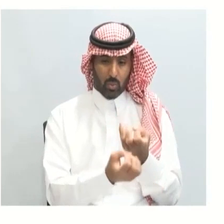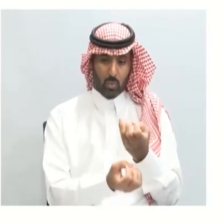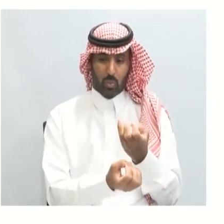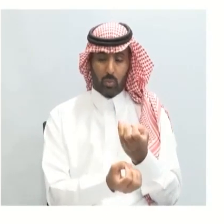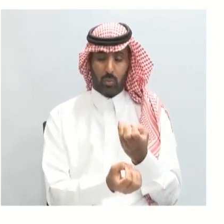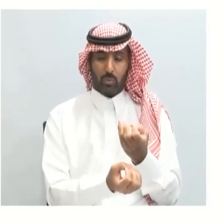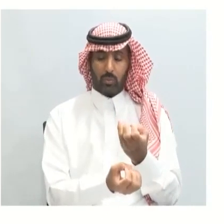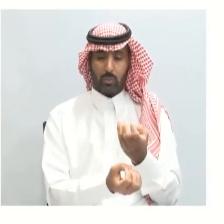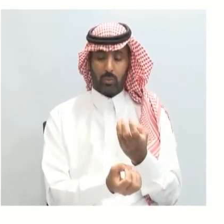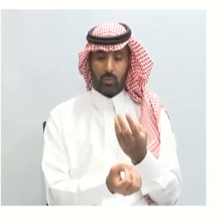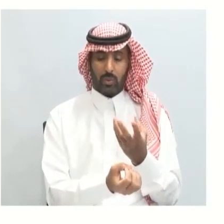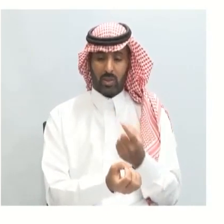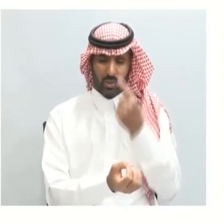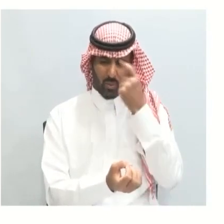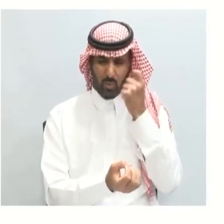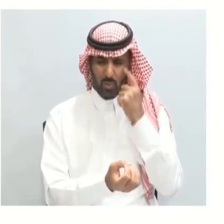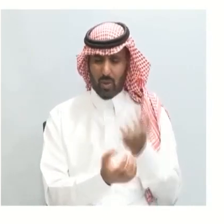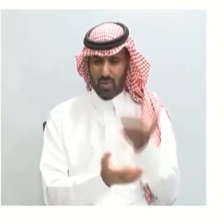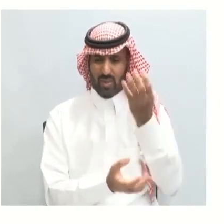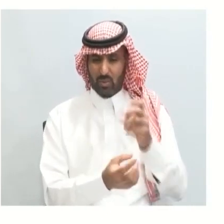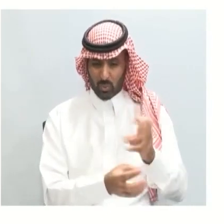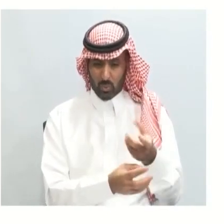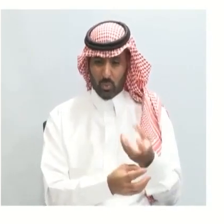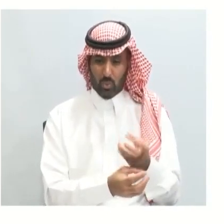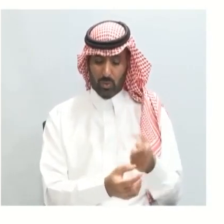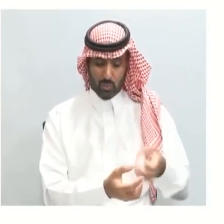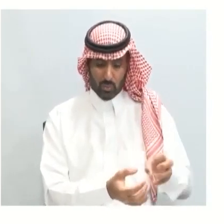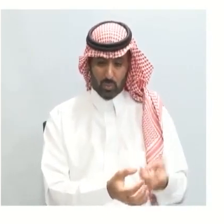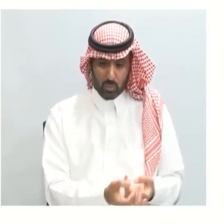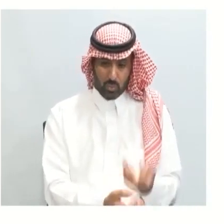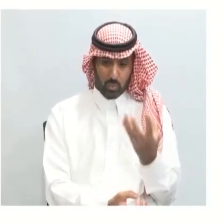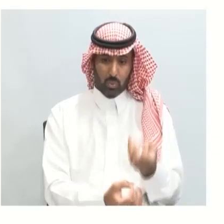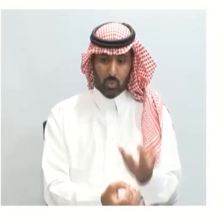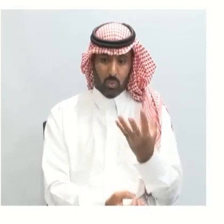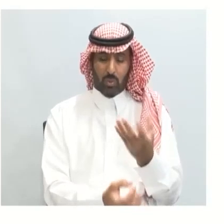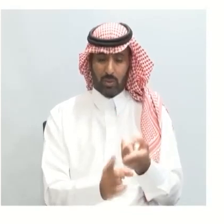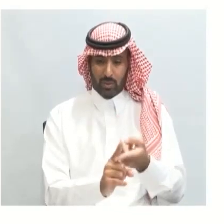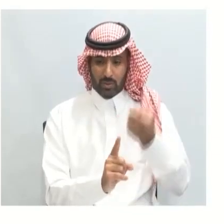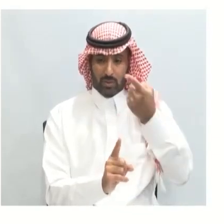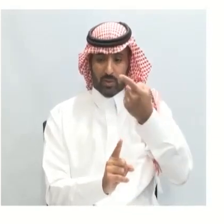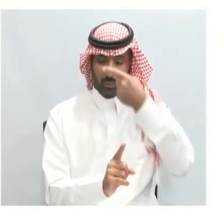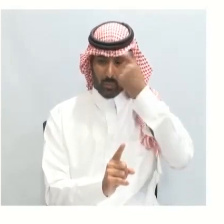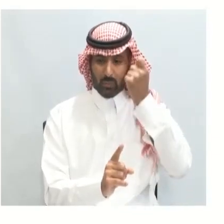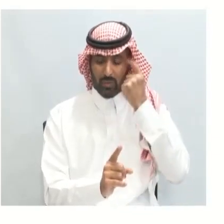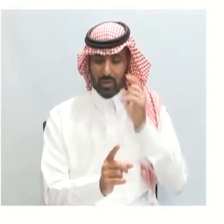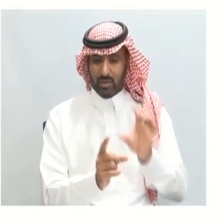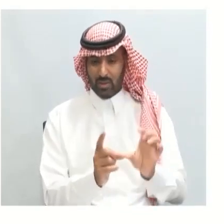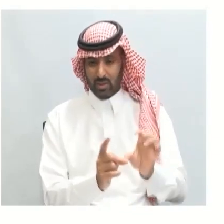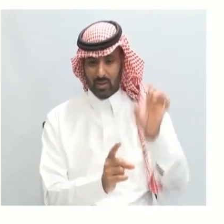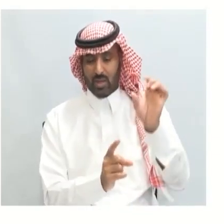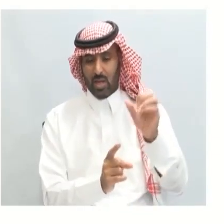الثاني الحراره اصبحت 300 بعد زيادتها ورفعها تحت الموقد واصبح الحجم معها